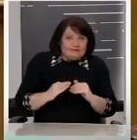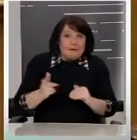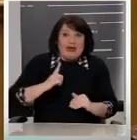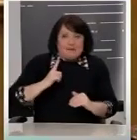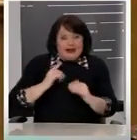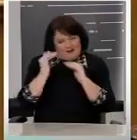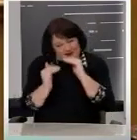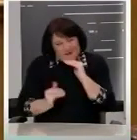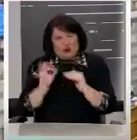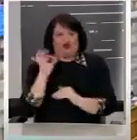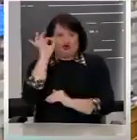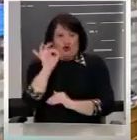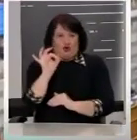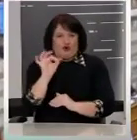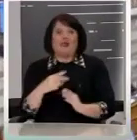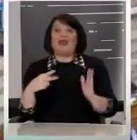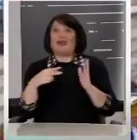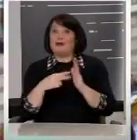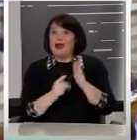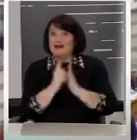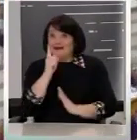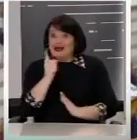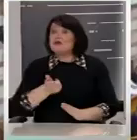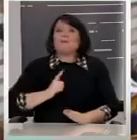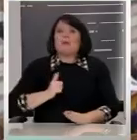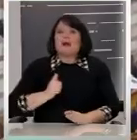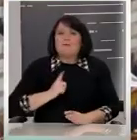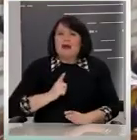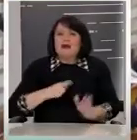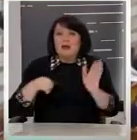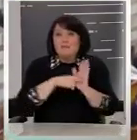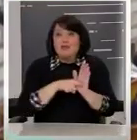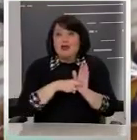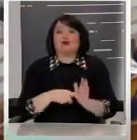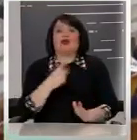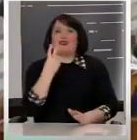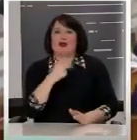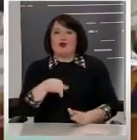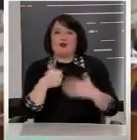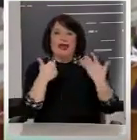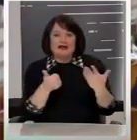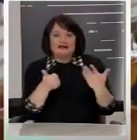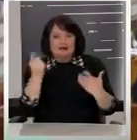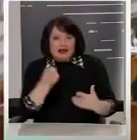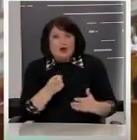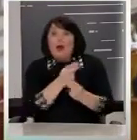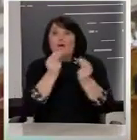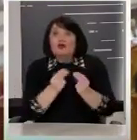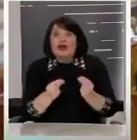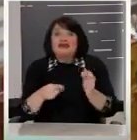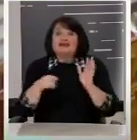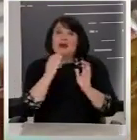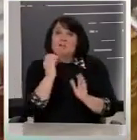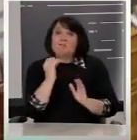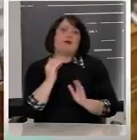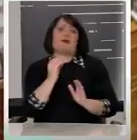πρόβλεψη. Να θυμίσω ότι το 2011 η πρόβλεψη ήταν για μείον 2,6 και το αποτέλεσμα τι ήτανε? Μείον